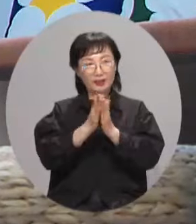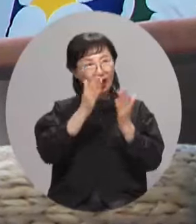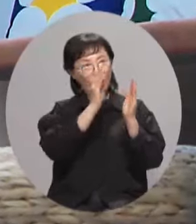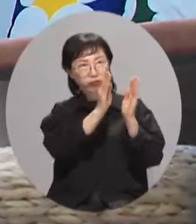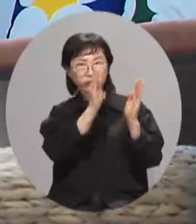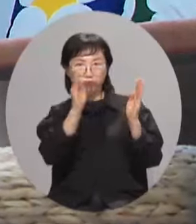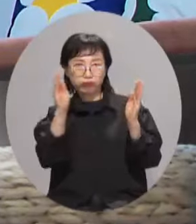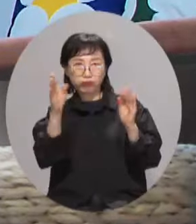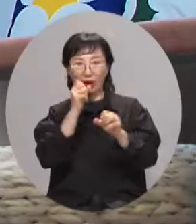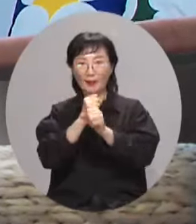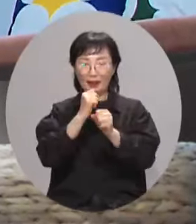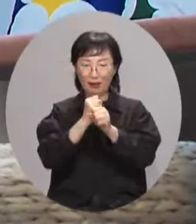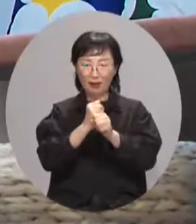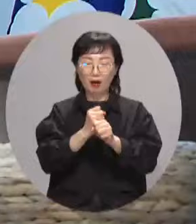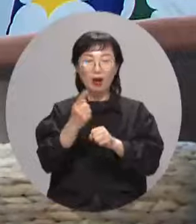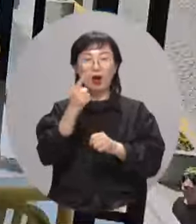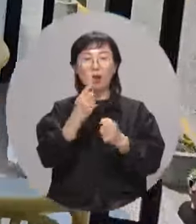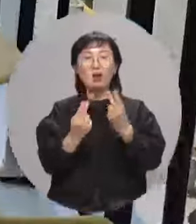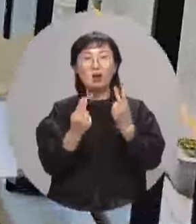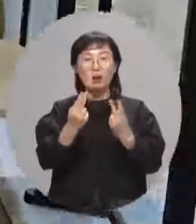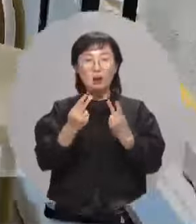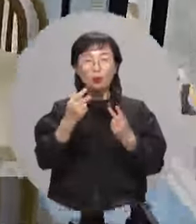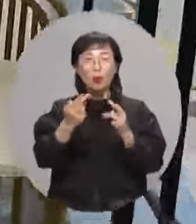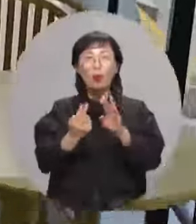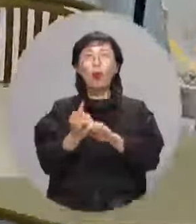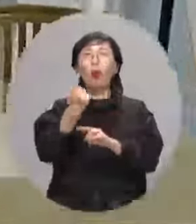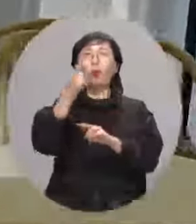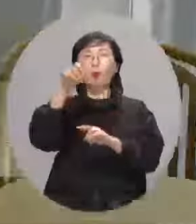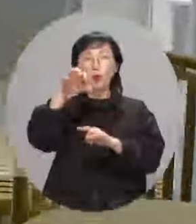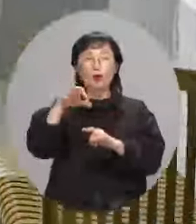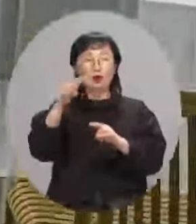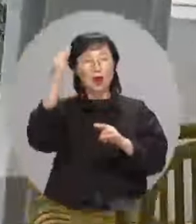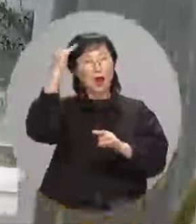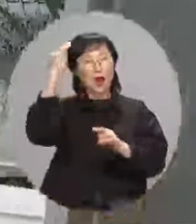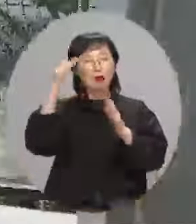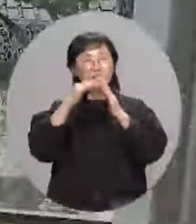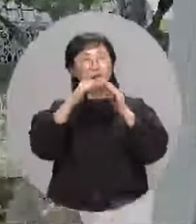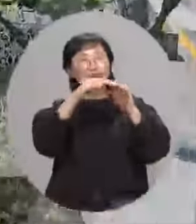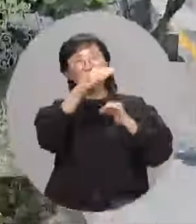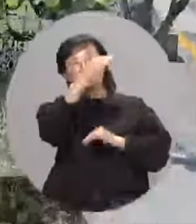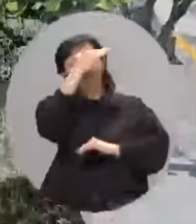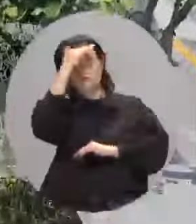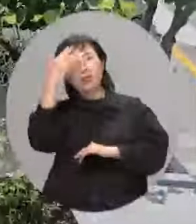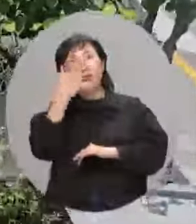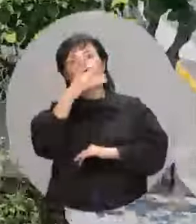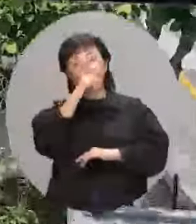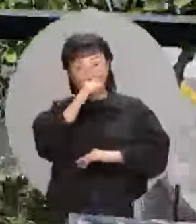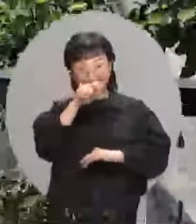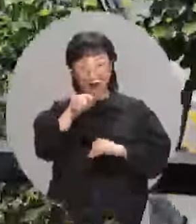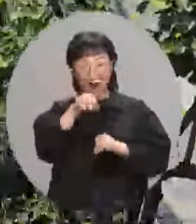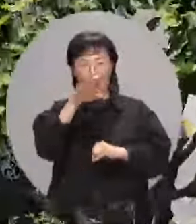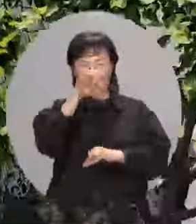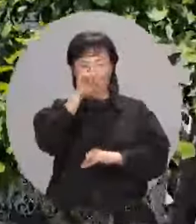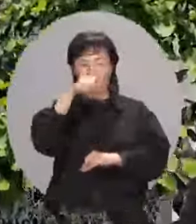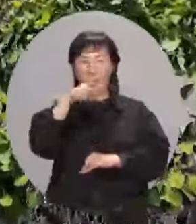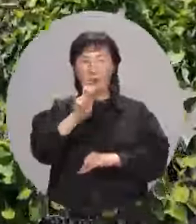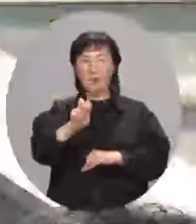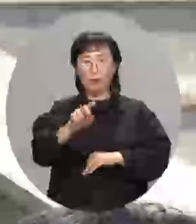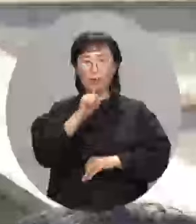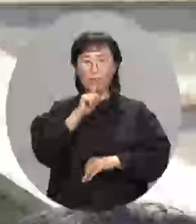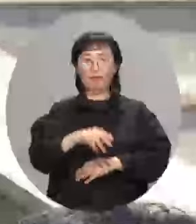꾸며졌습니다. 무엇보다 비교적 높은 시야에서 한옥마을 전경을 한눈에 볼 수 있다는 점이 장점으로